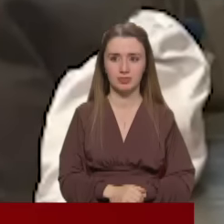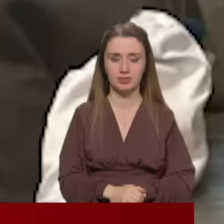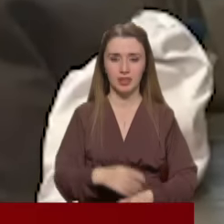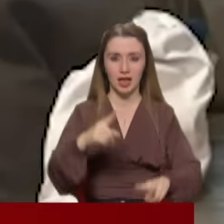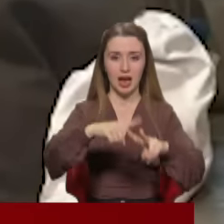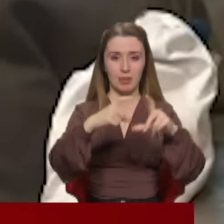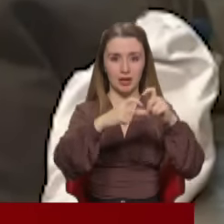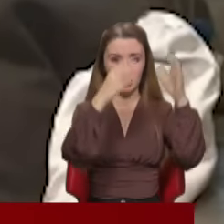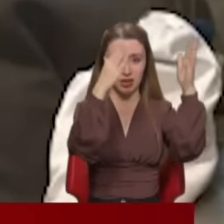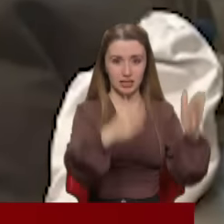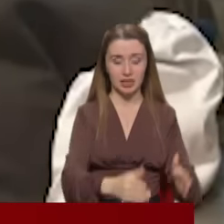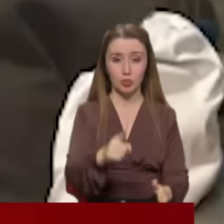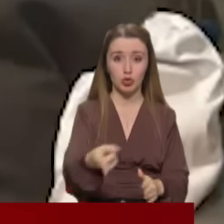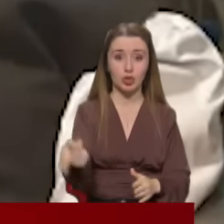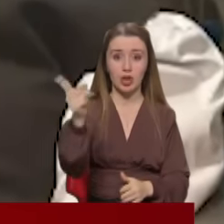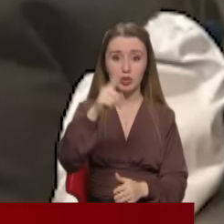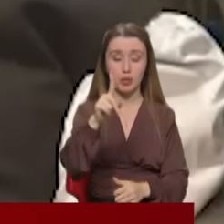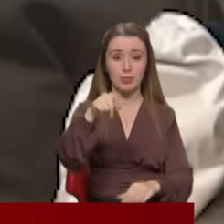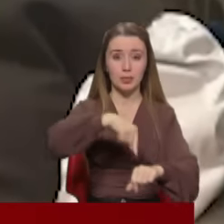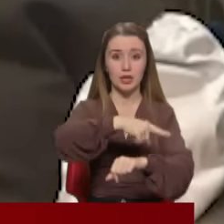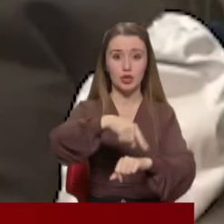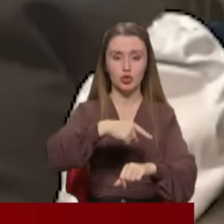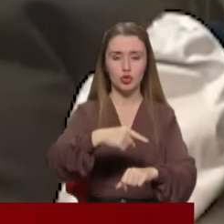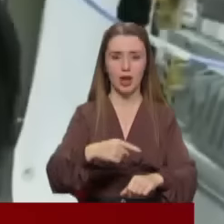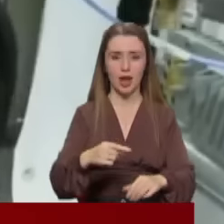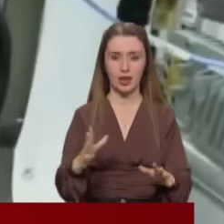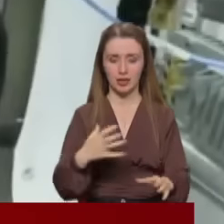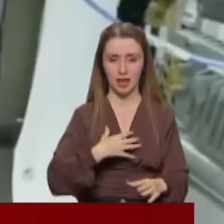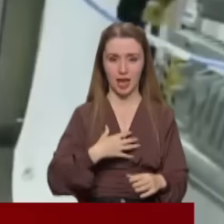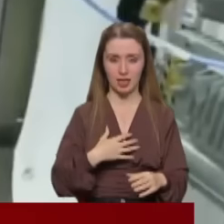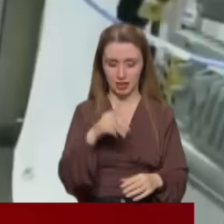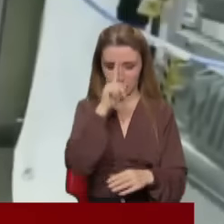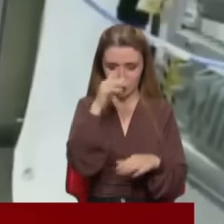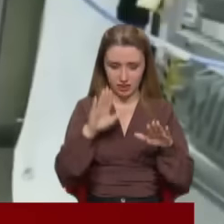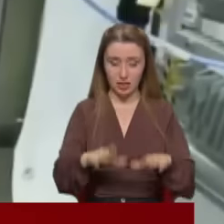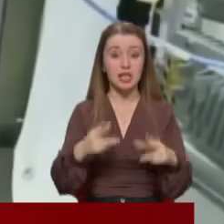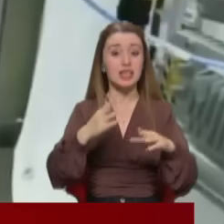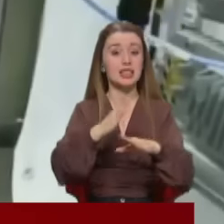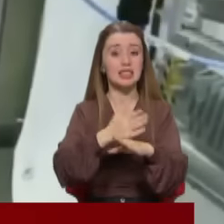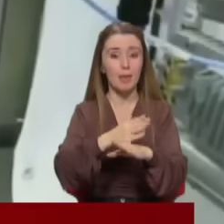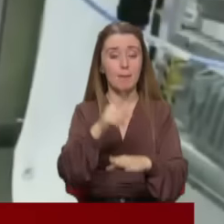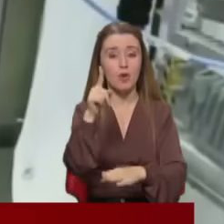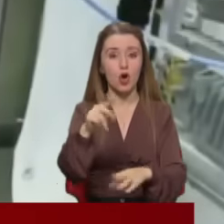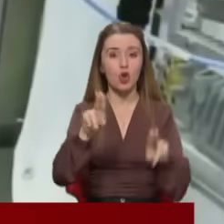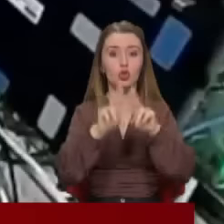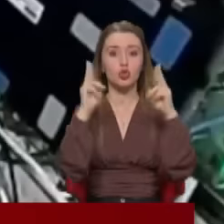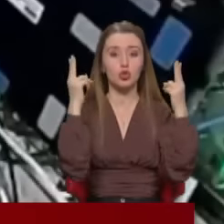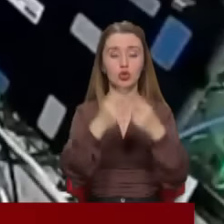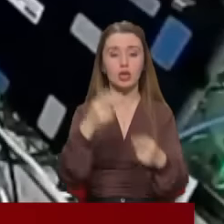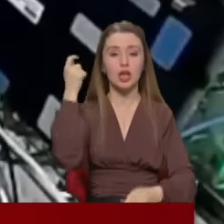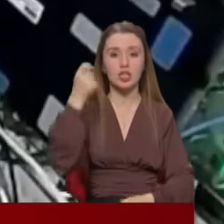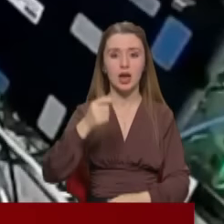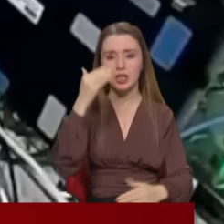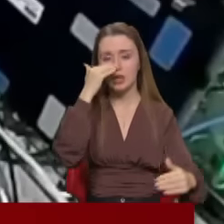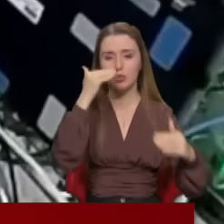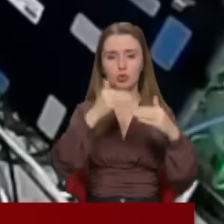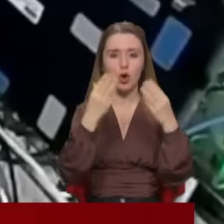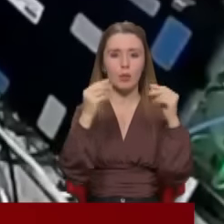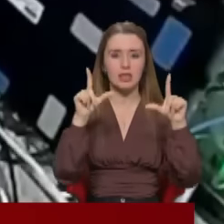Alper Gezer Avcı bundan sonra bir süre karantinada kalacak. Karantinanın nedeni vücutlarının dünya şartlarına uyum